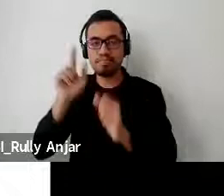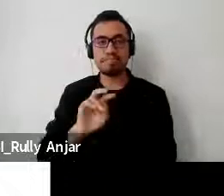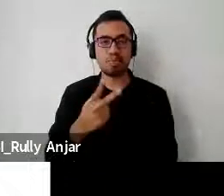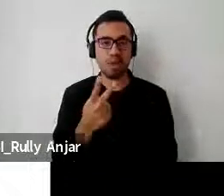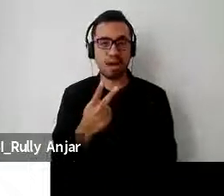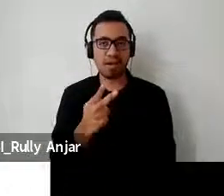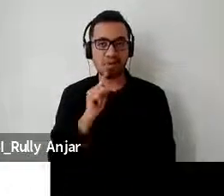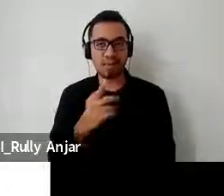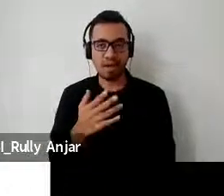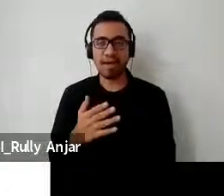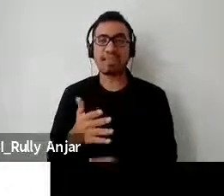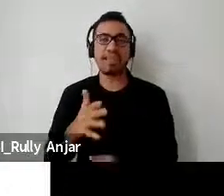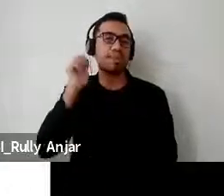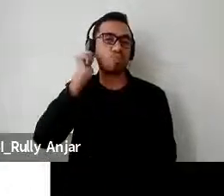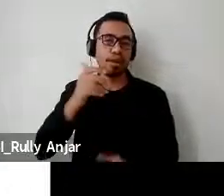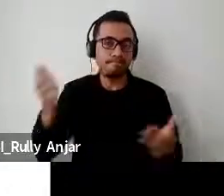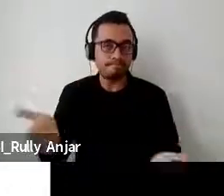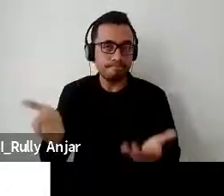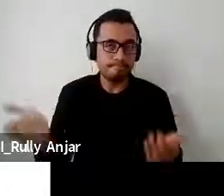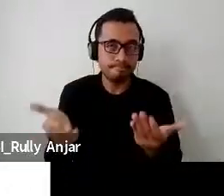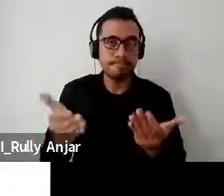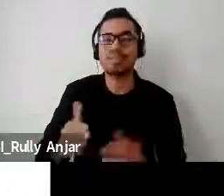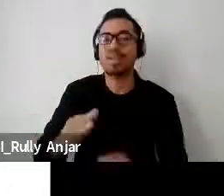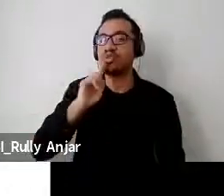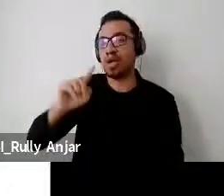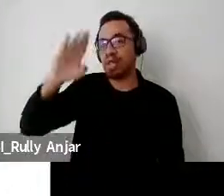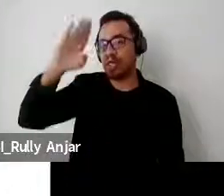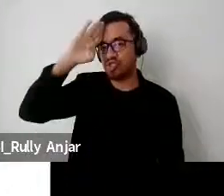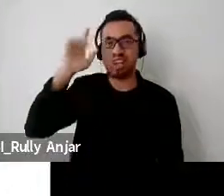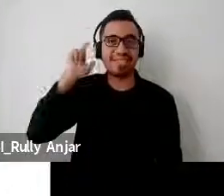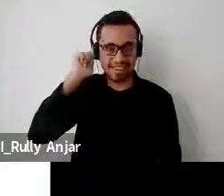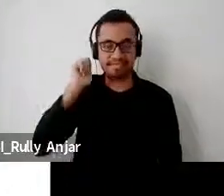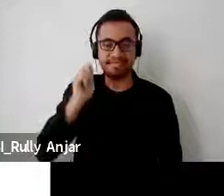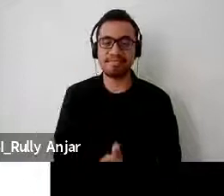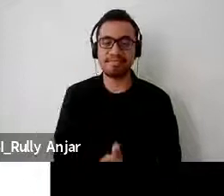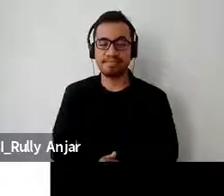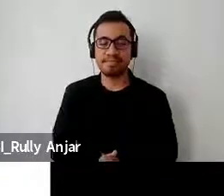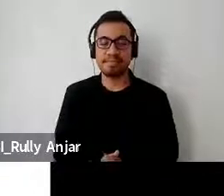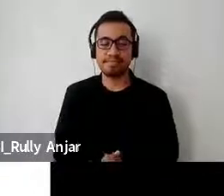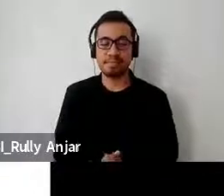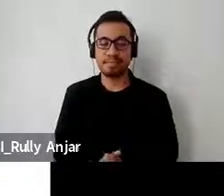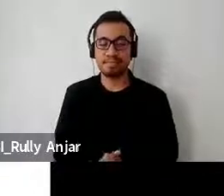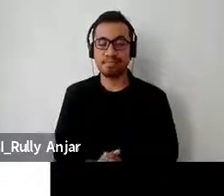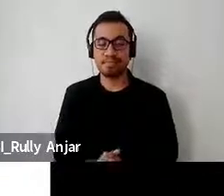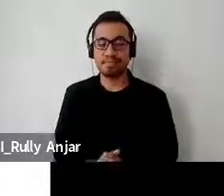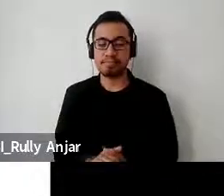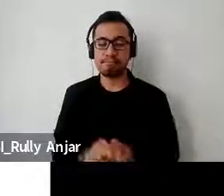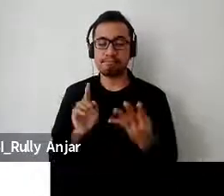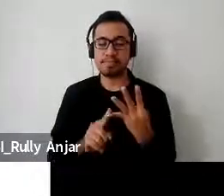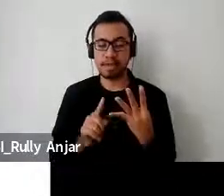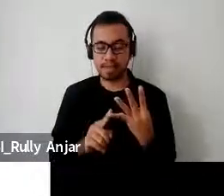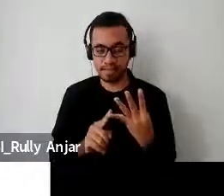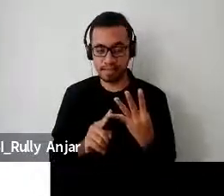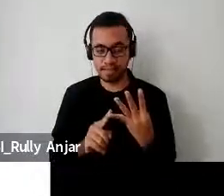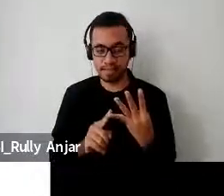pengaruh utamaan gender, dan sebagainya. Dan memang ada kontestasi tentang keperempuanan, ya. Banyak orang yang mengatakan, oh,